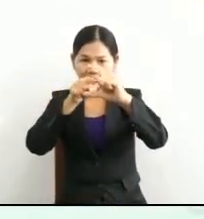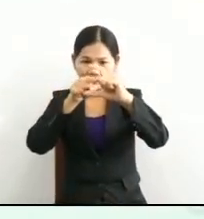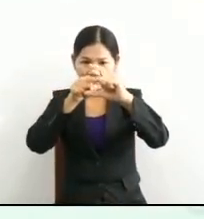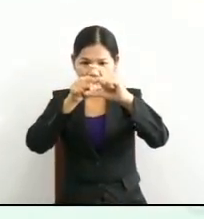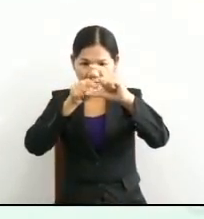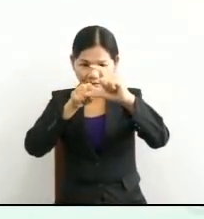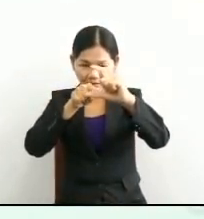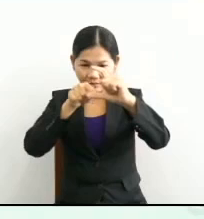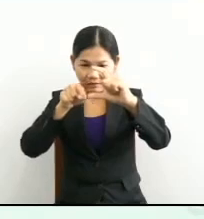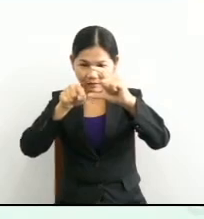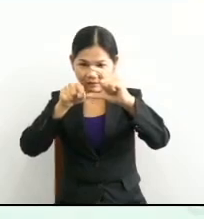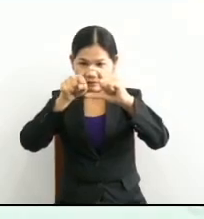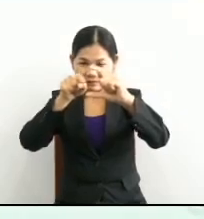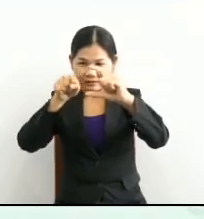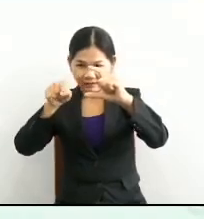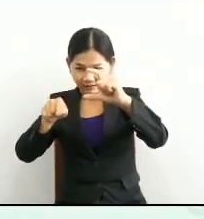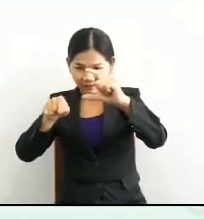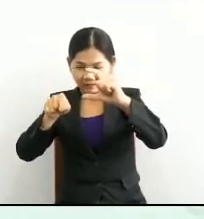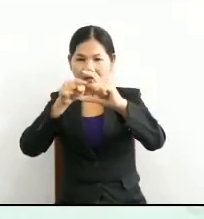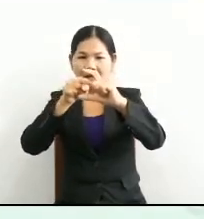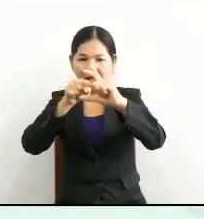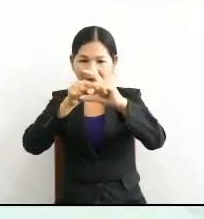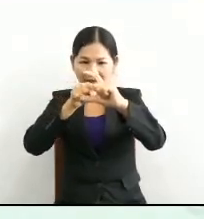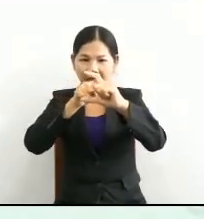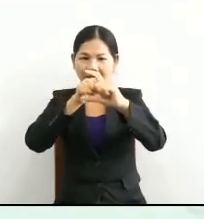chà lên con đấy con chập đà một tiết